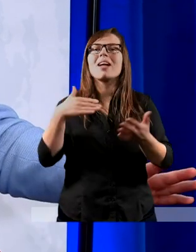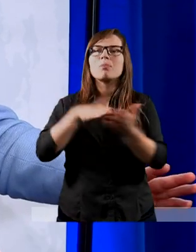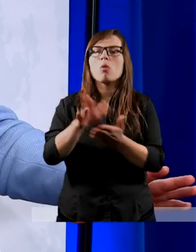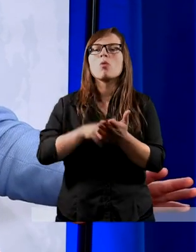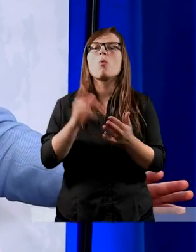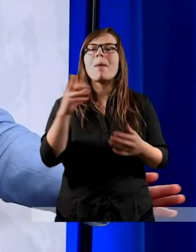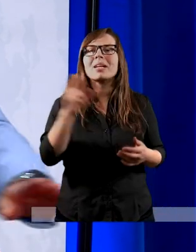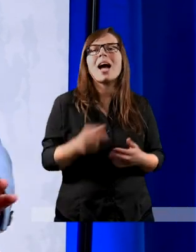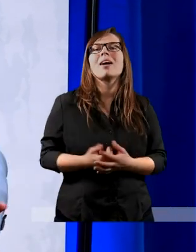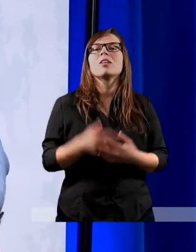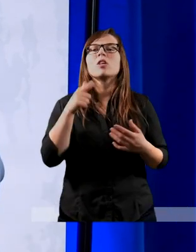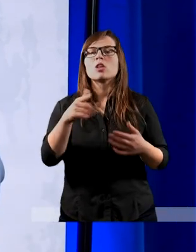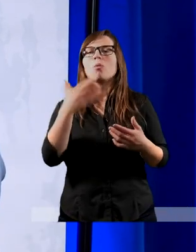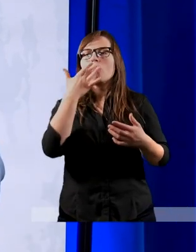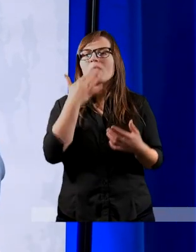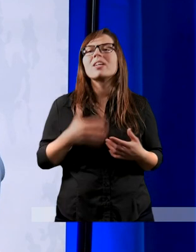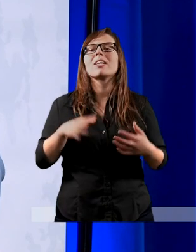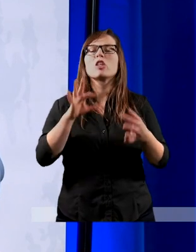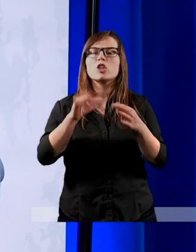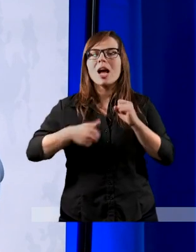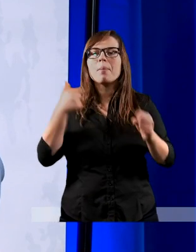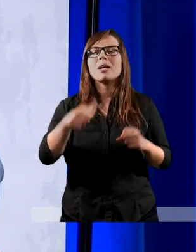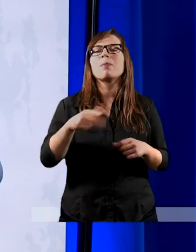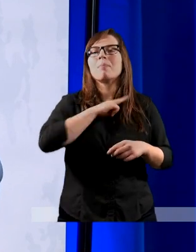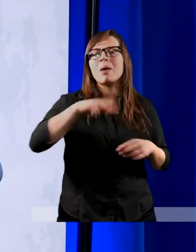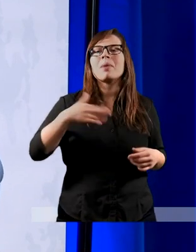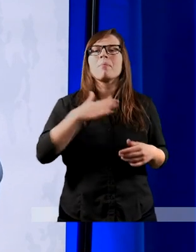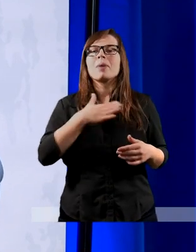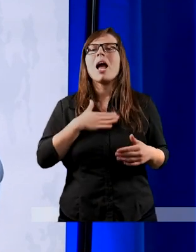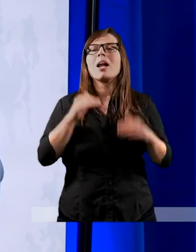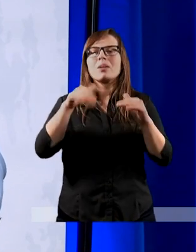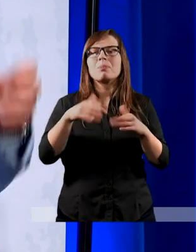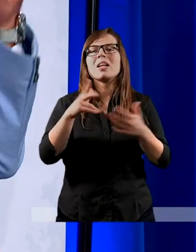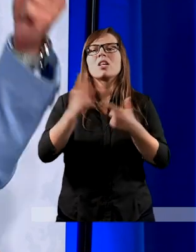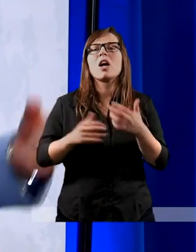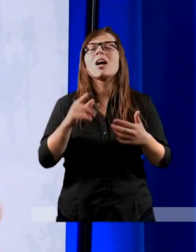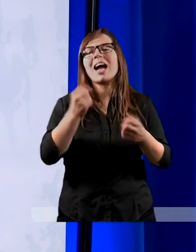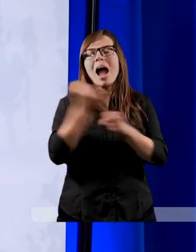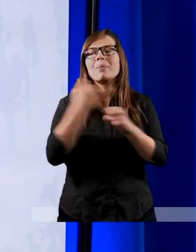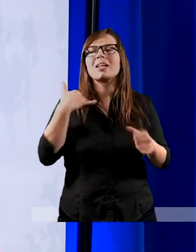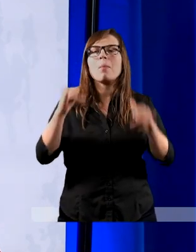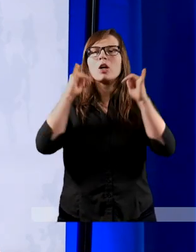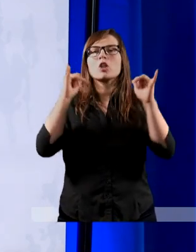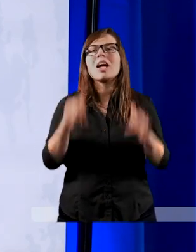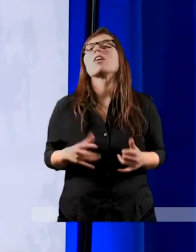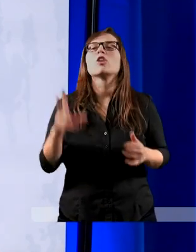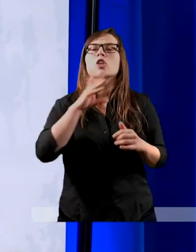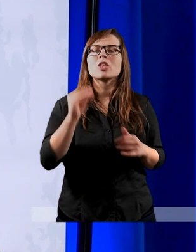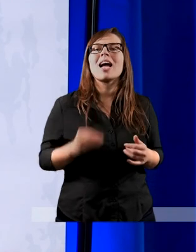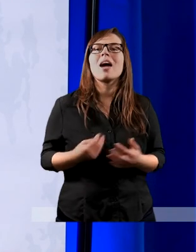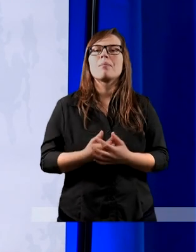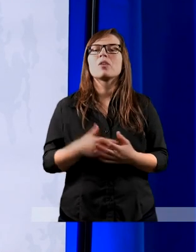początku webinaru, jak apostołowie mówili, gdybyśmy my mieli milczeć, to kamienie by krzyczały i